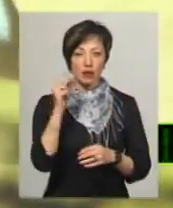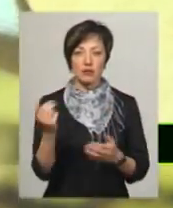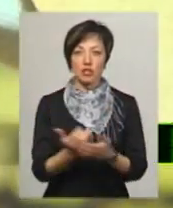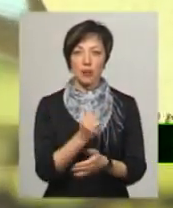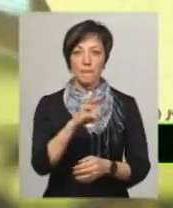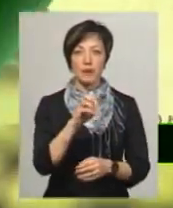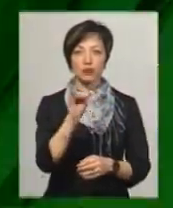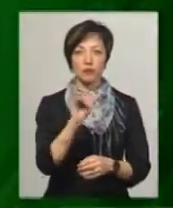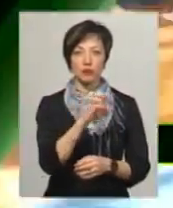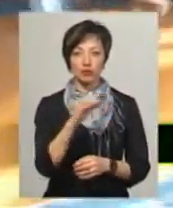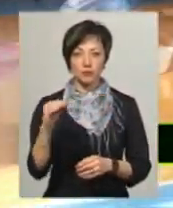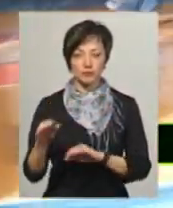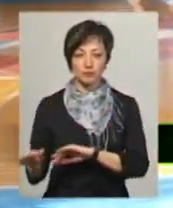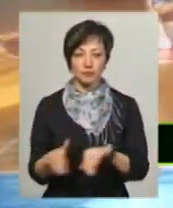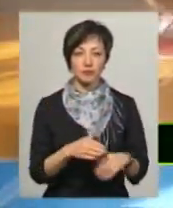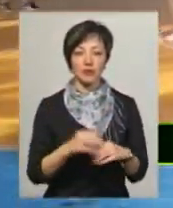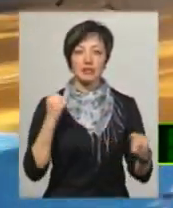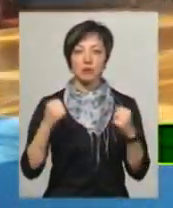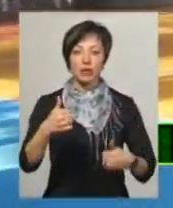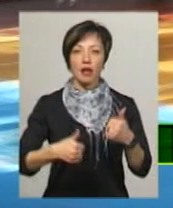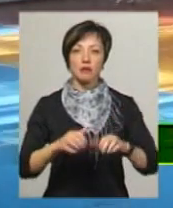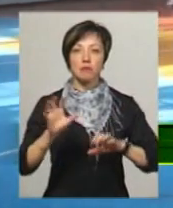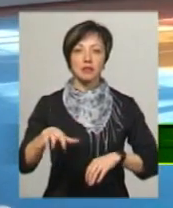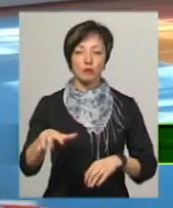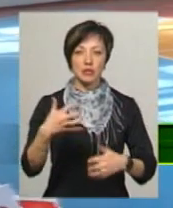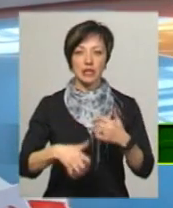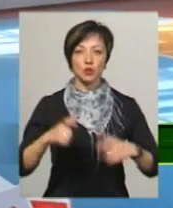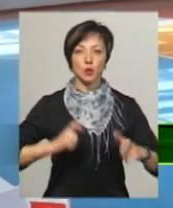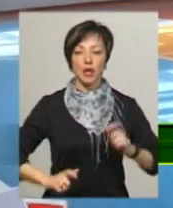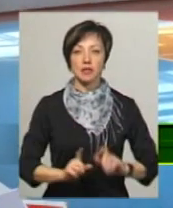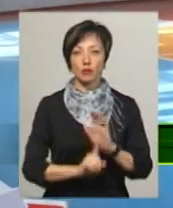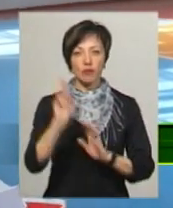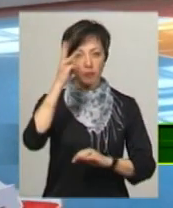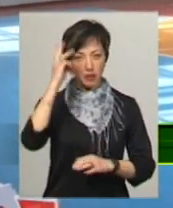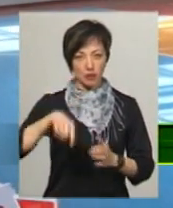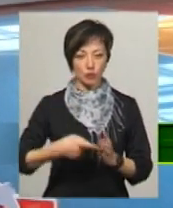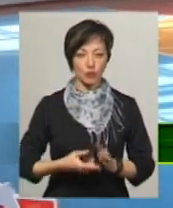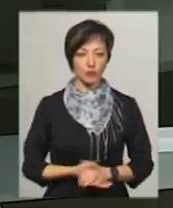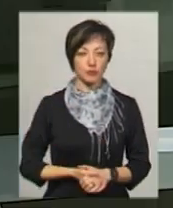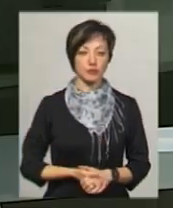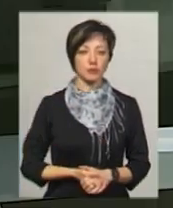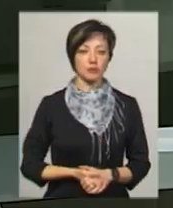у Меджибожі. Спартакіада з баскетболу серед студентів стартувала у Хмельницькому.